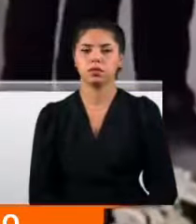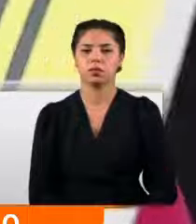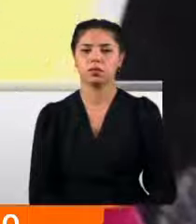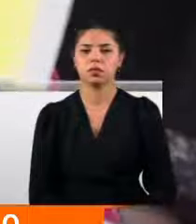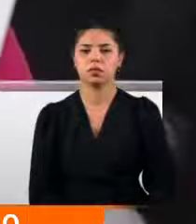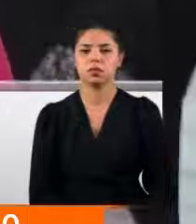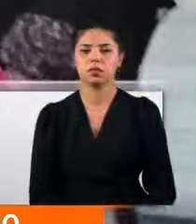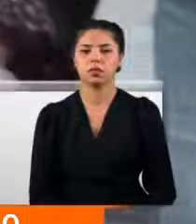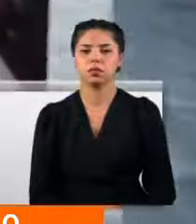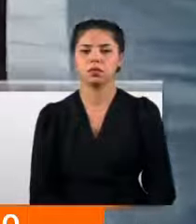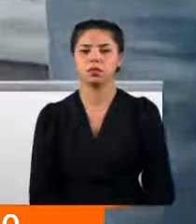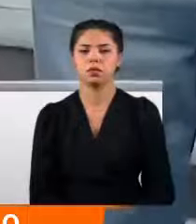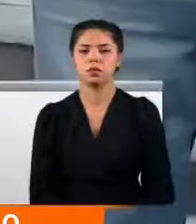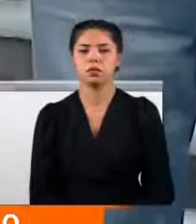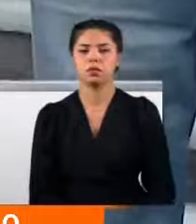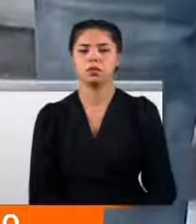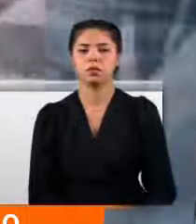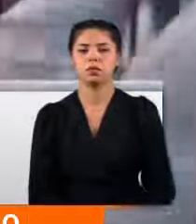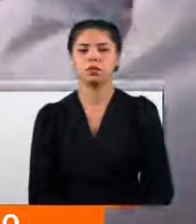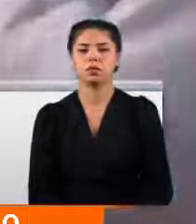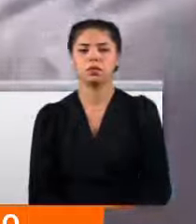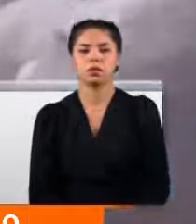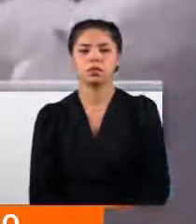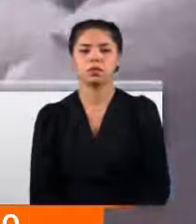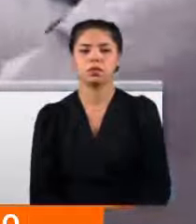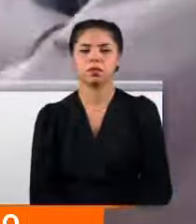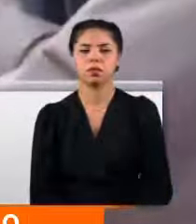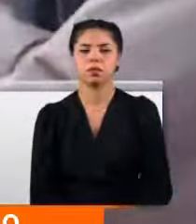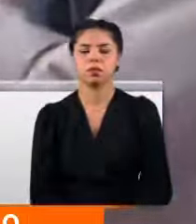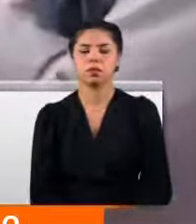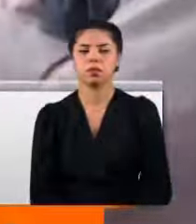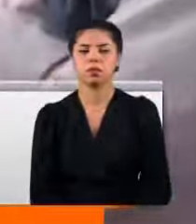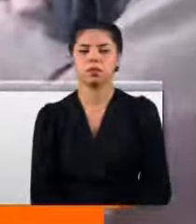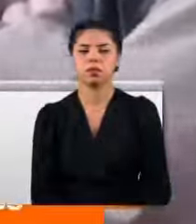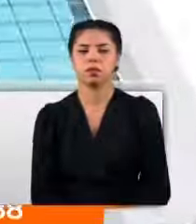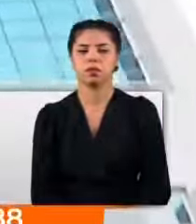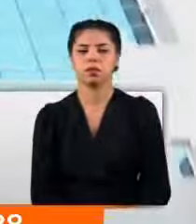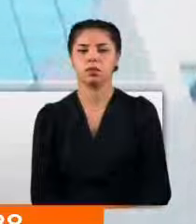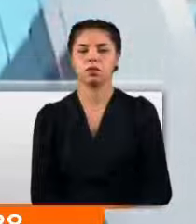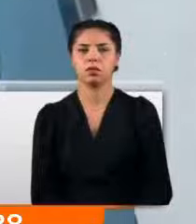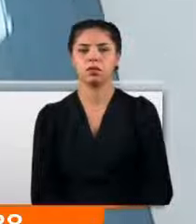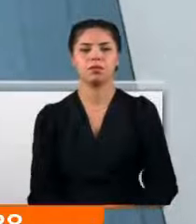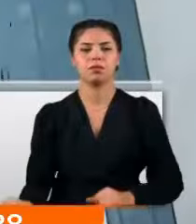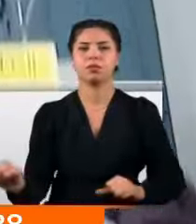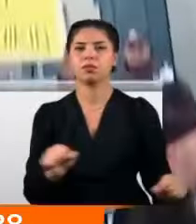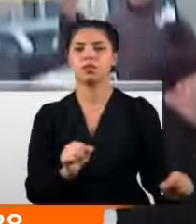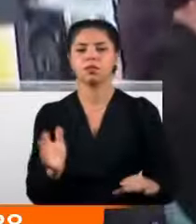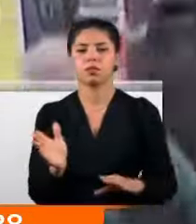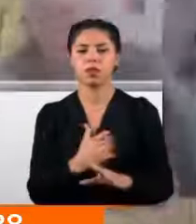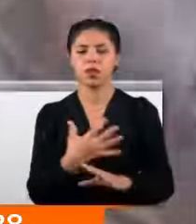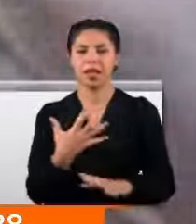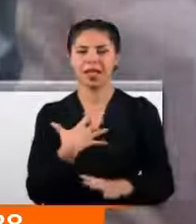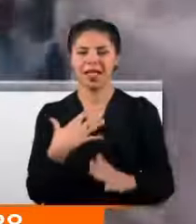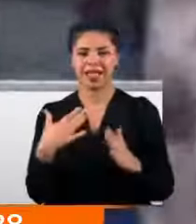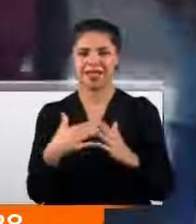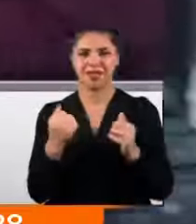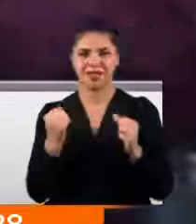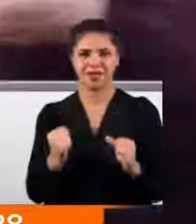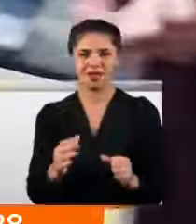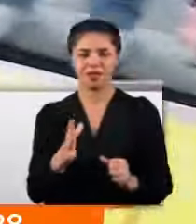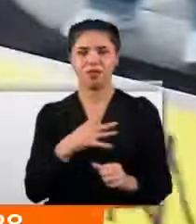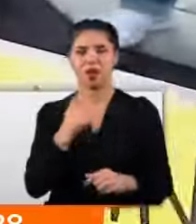500 yerlerimizi iyor göer isyanın nedeni kendi evlerinde oturacakken